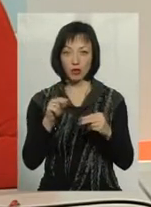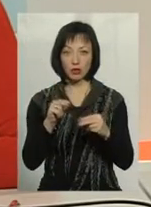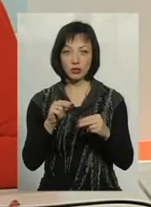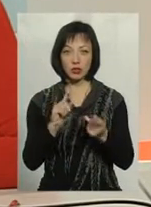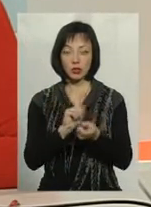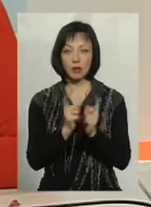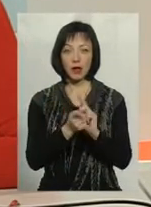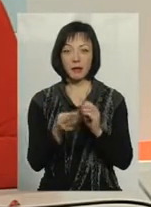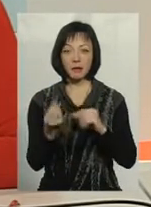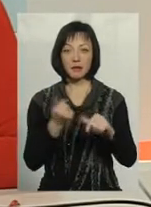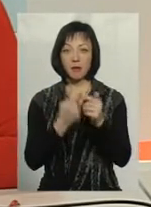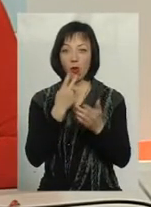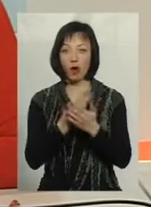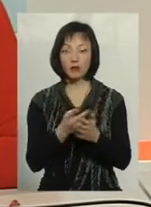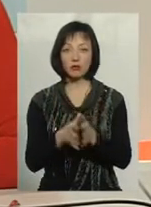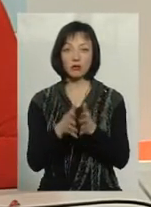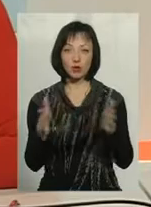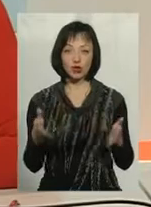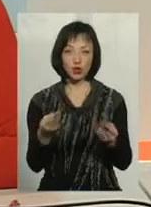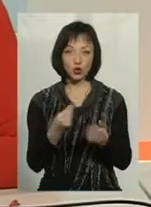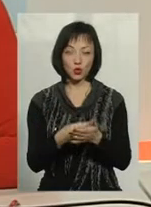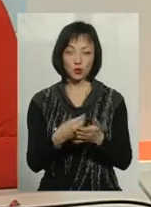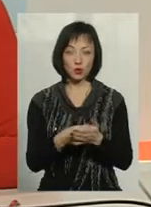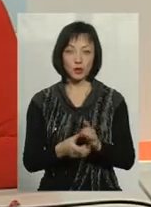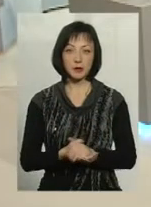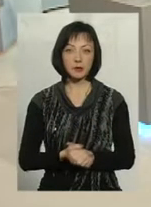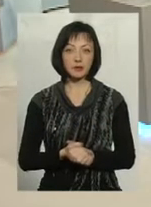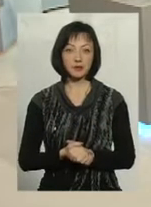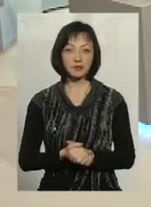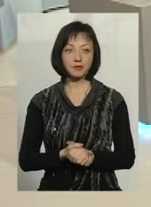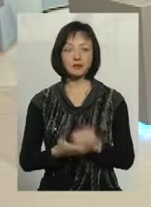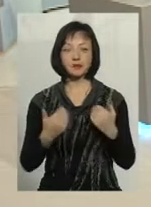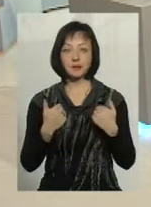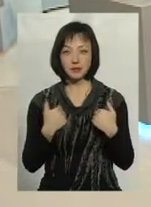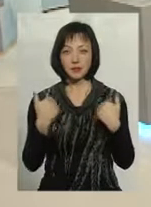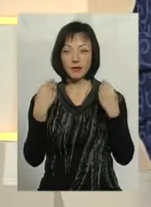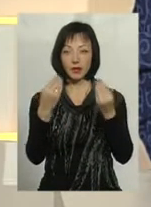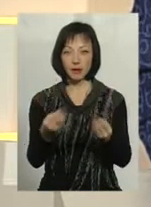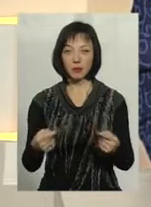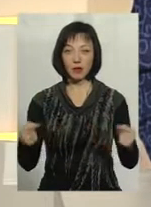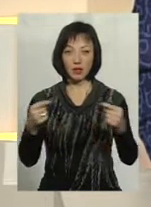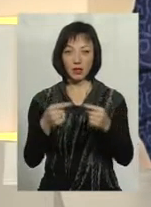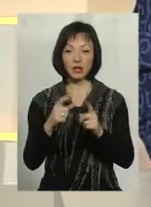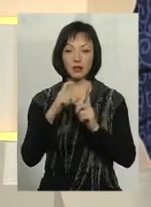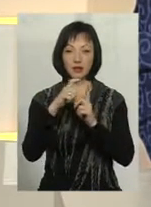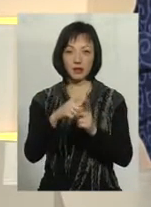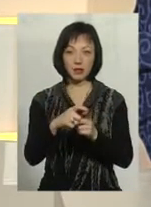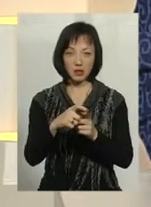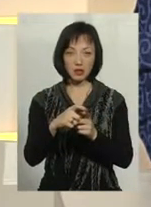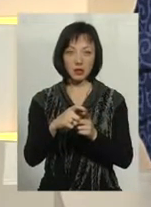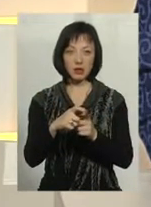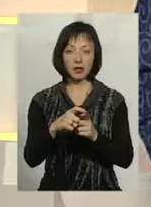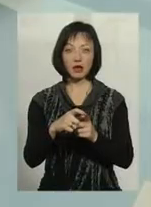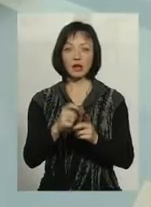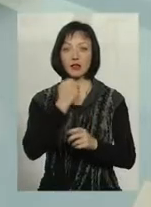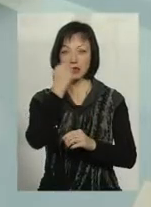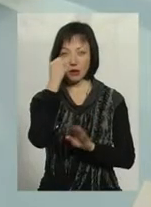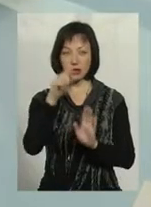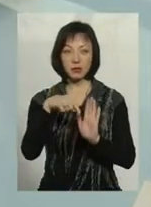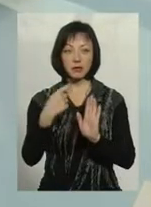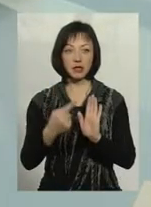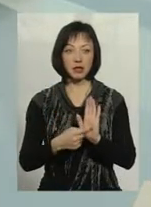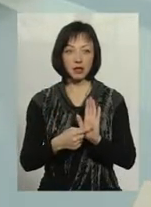хто купляє, по суті, він зобов'язаний, має право, якщо навіть буде правильно сказано сьогодні, має право потребувати сьогодні надання видачі,